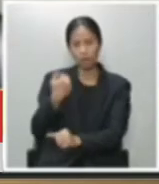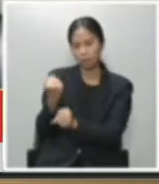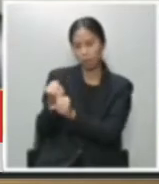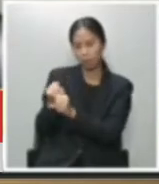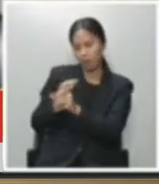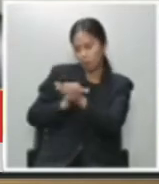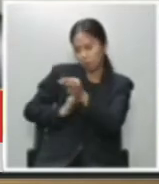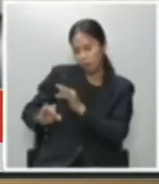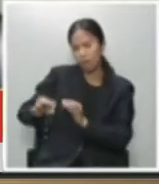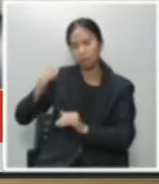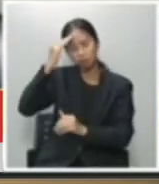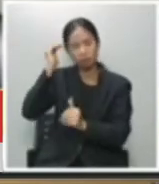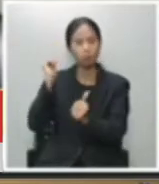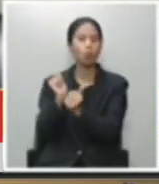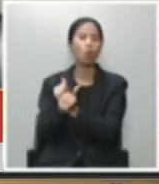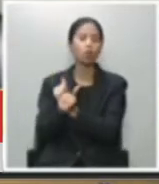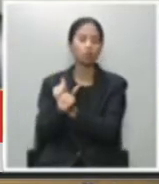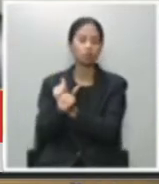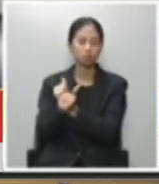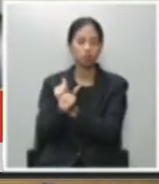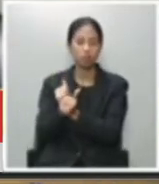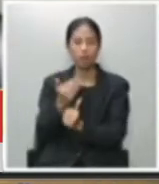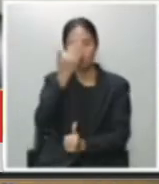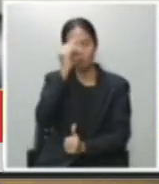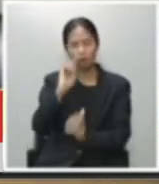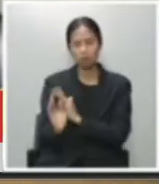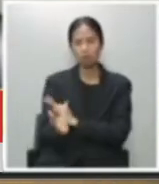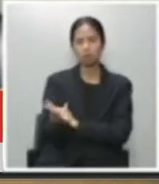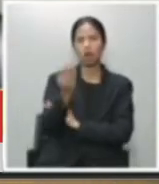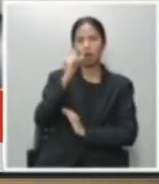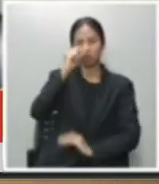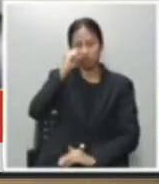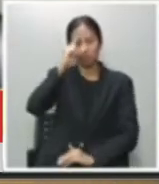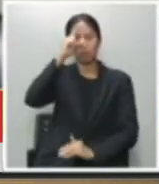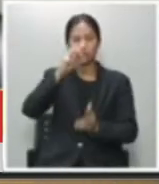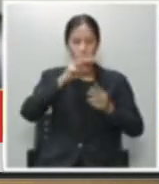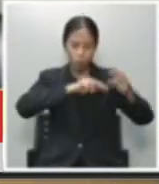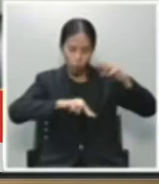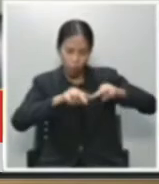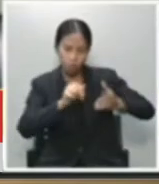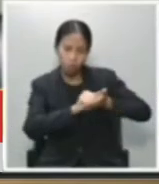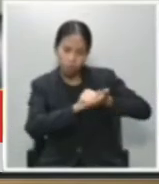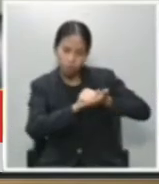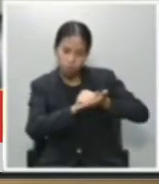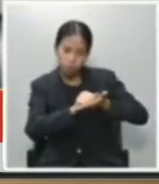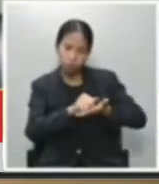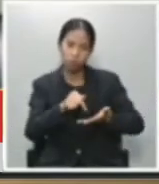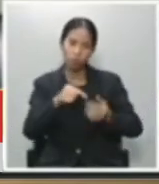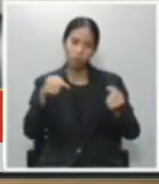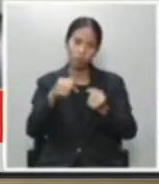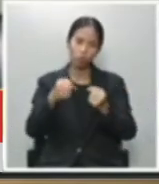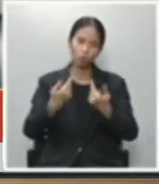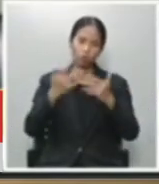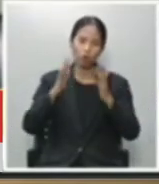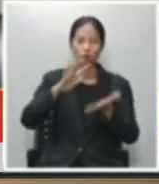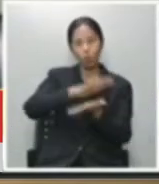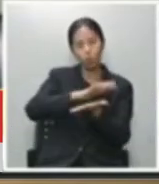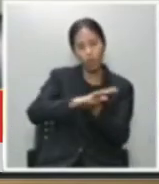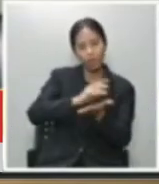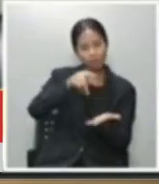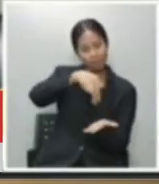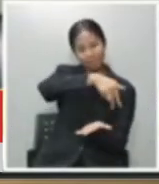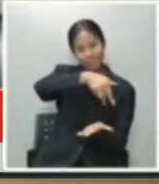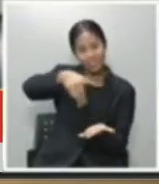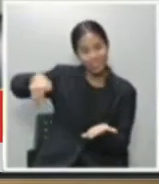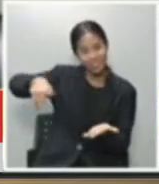จเป็นบางครั้งเพราะบางครั้งต้องตื่นแต่เช้ามาบริการดูแลลูกหลานข้ามถนนไปโรงเรียน